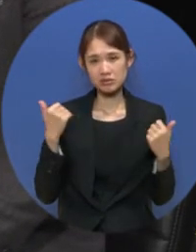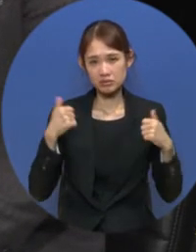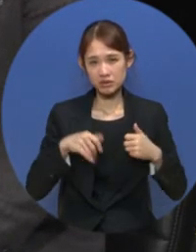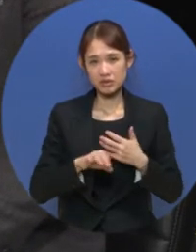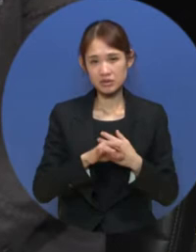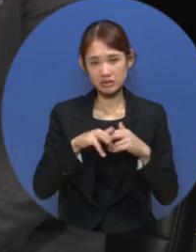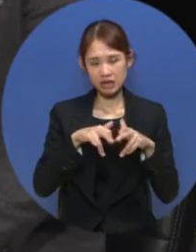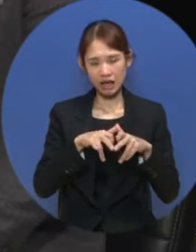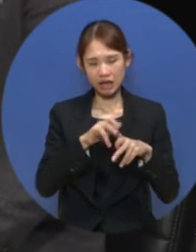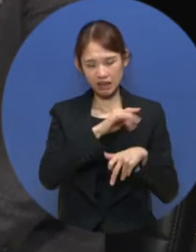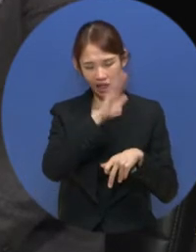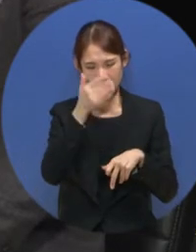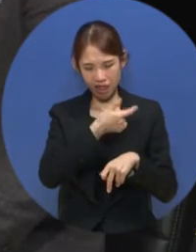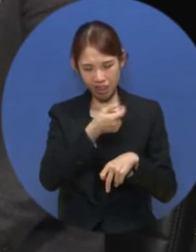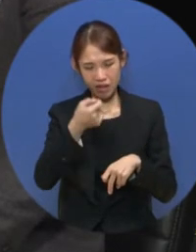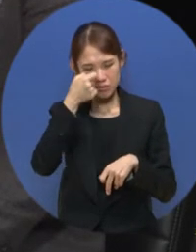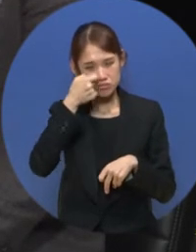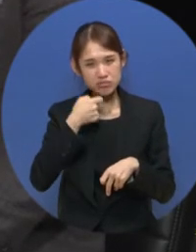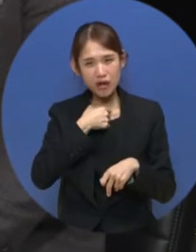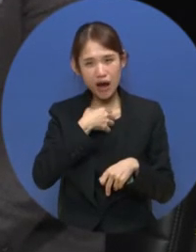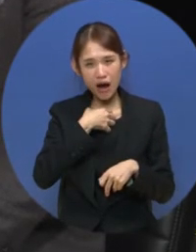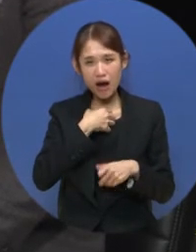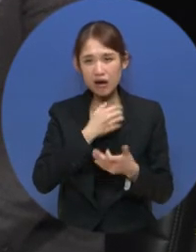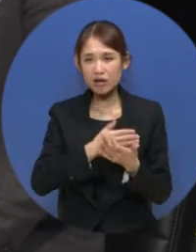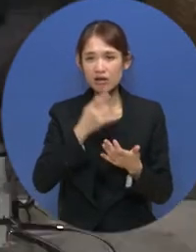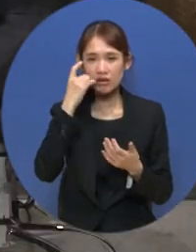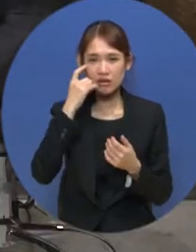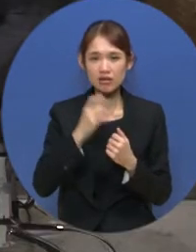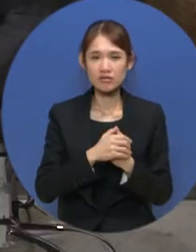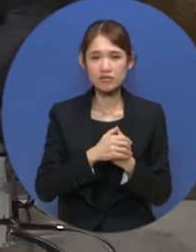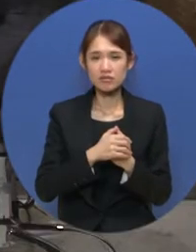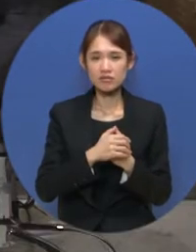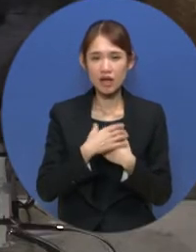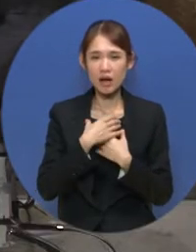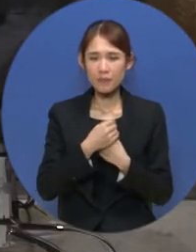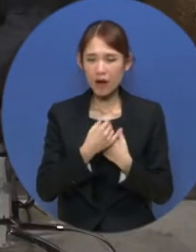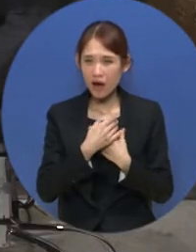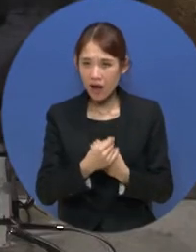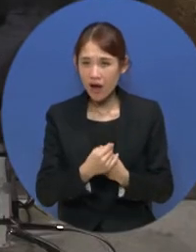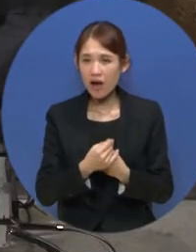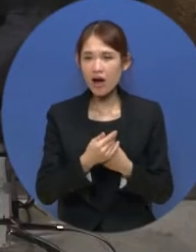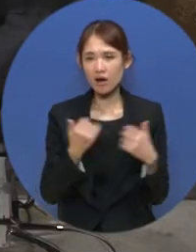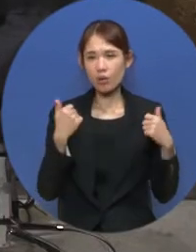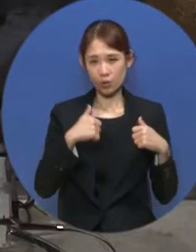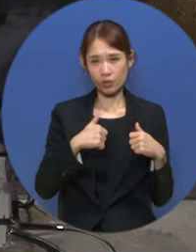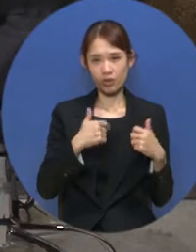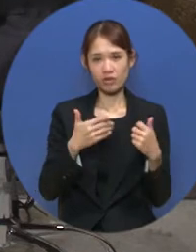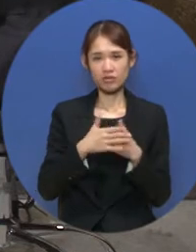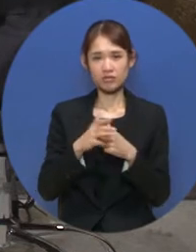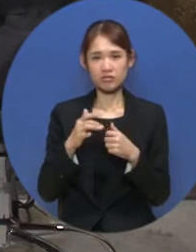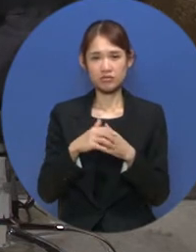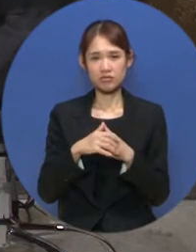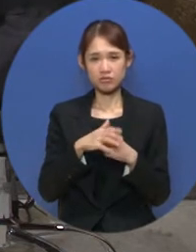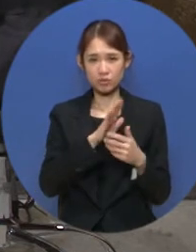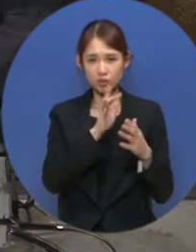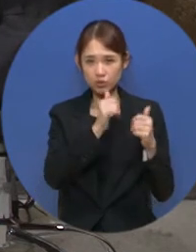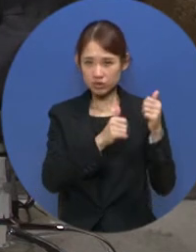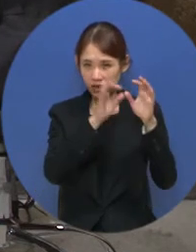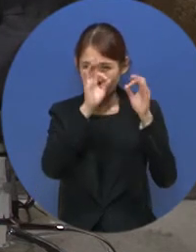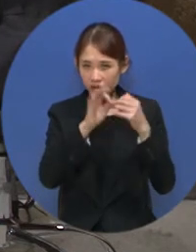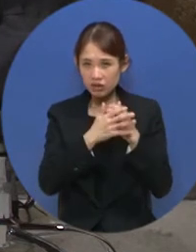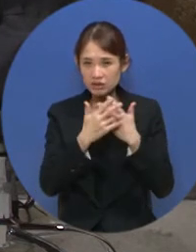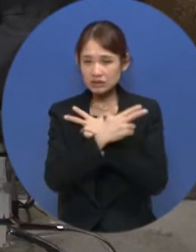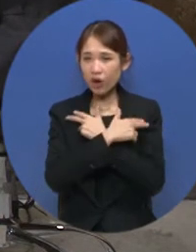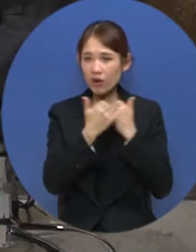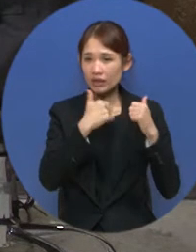다 불쌍할 거라는 생각들을 많이 네. 하고 있는데 이제 편리성을 추가하다 보니까 그렇게 된 그렇죠. 것이지만 네. 네. 저도 어떤 실험을 봤는데 그